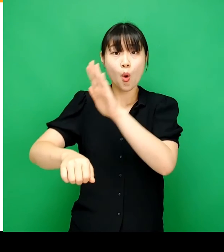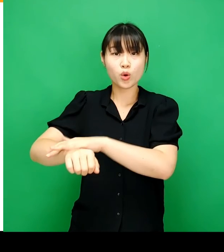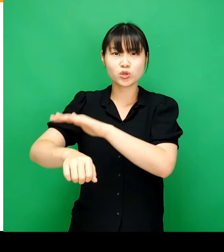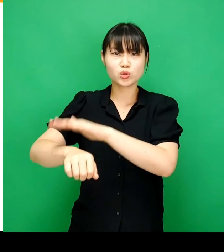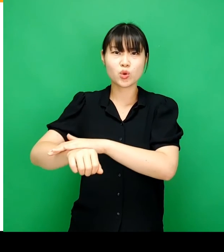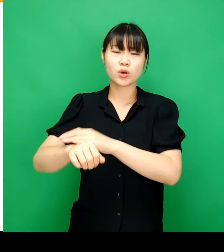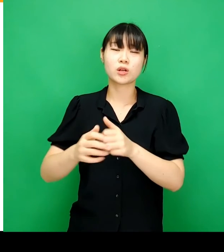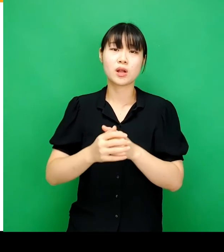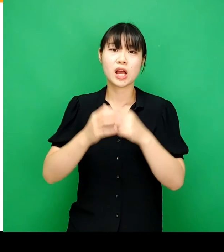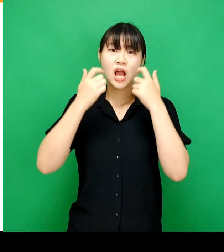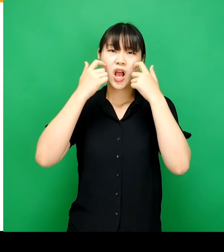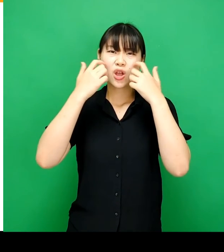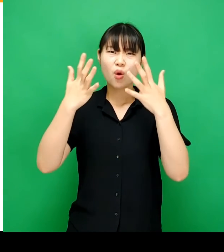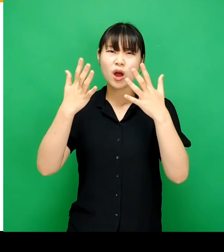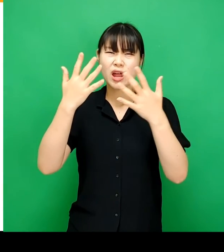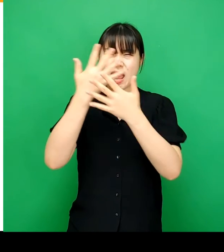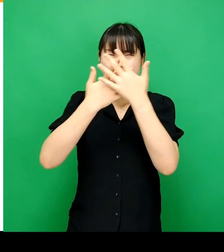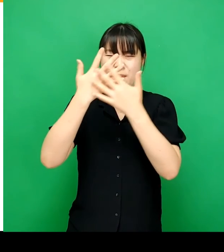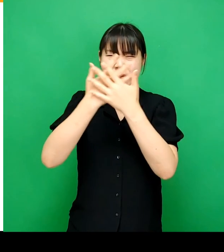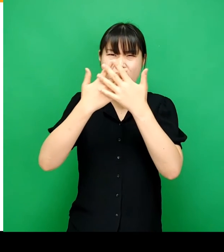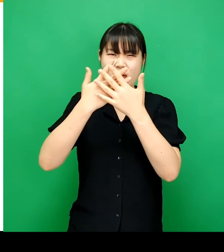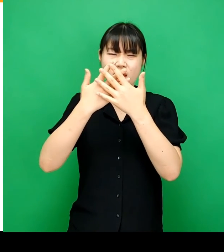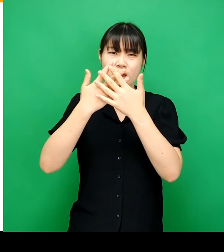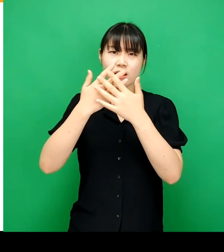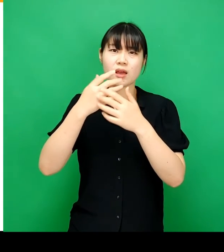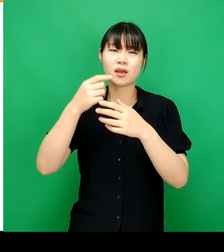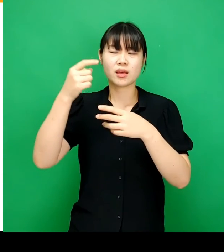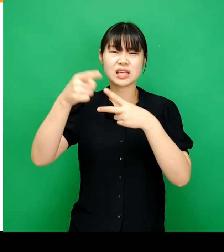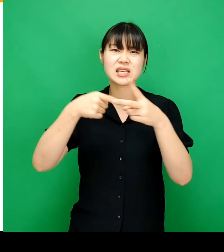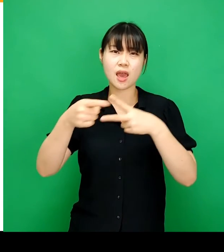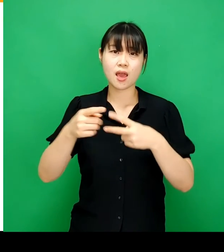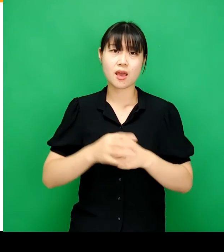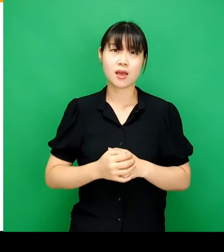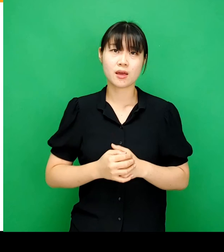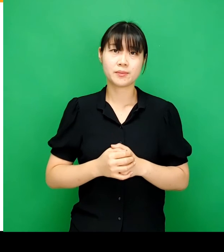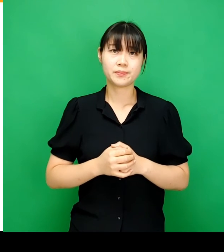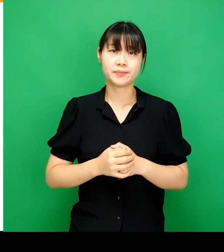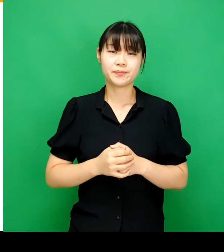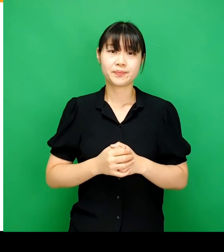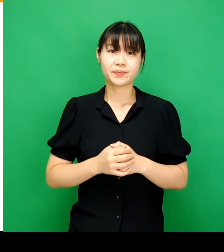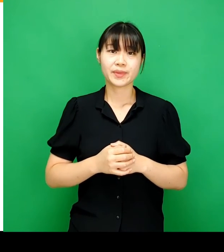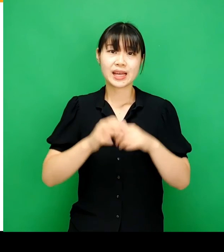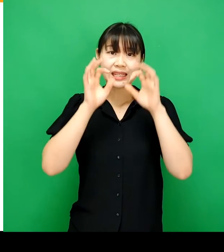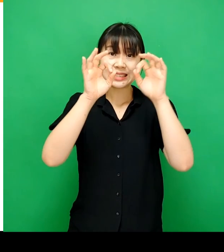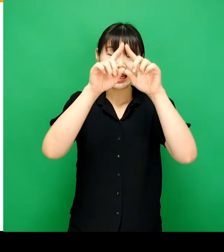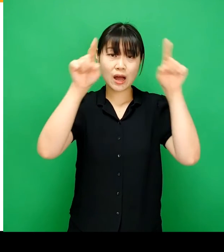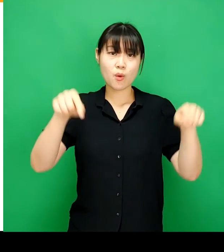결과를 정확하게, 오른쪽 요소들일수록 결과를 부정확하게 인지한다고 합니다.